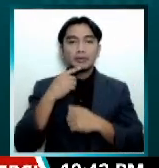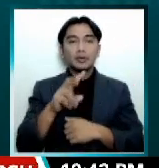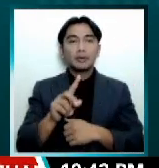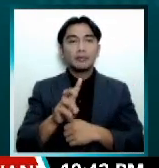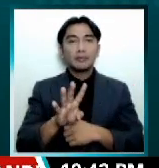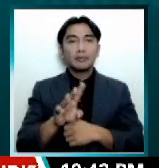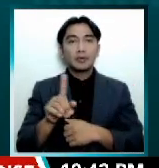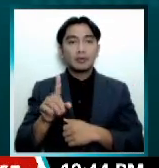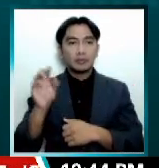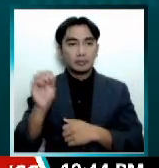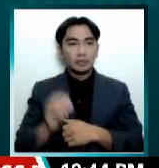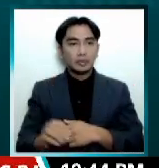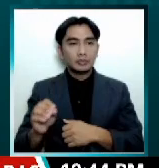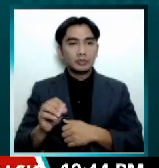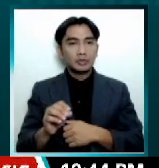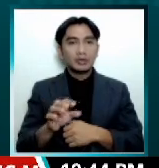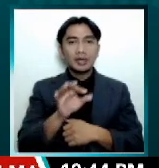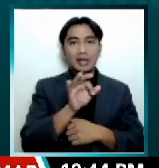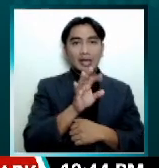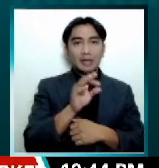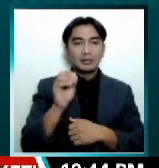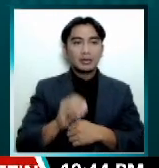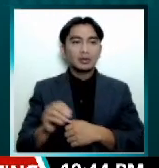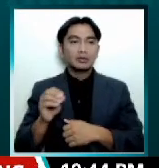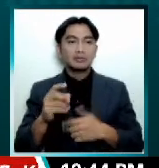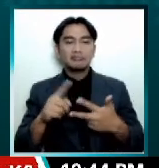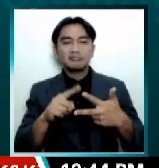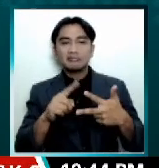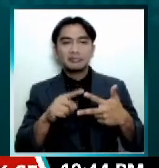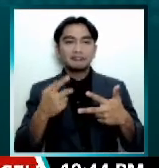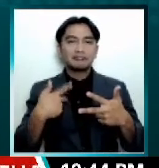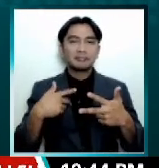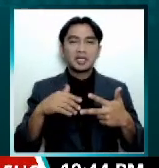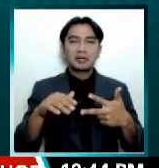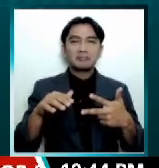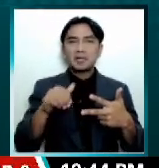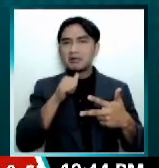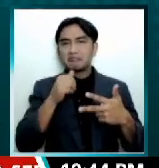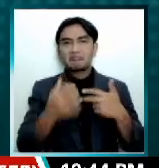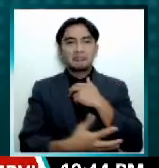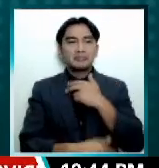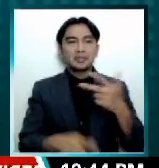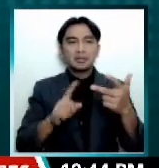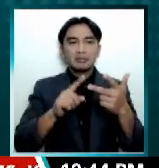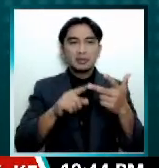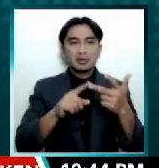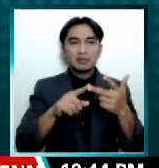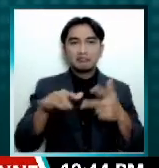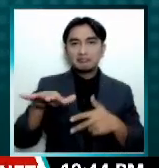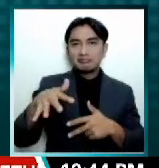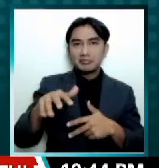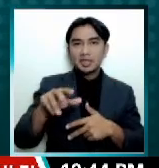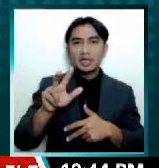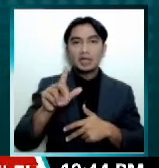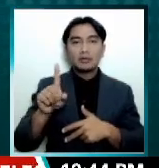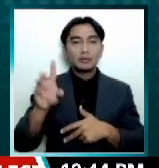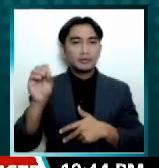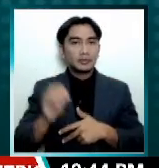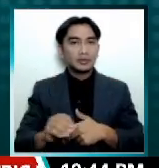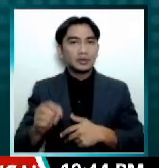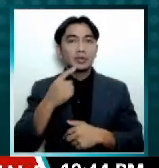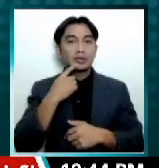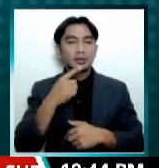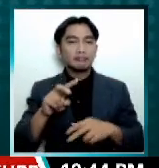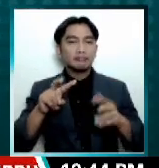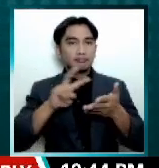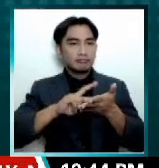ang nagsabing hindi sila mahirap, habang 31% naman ang nagsabing nasa gitna sila. Lumabas din sa survey na bumaba ang mga